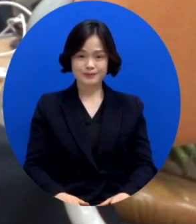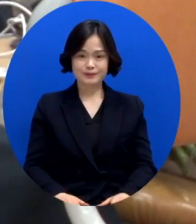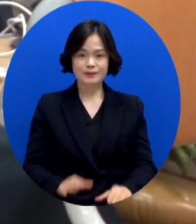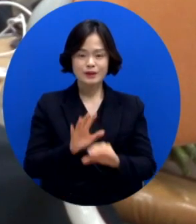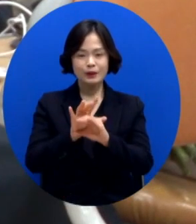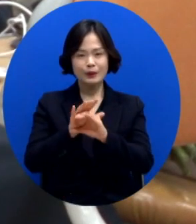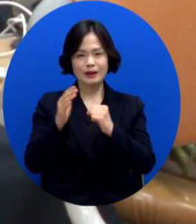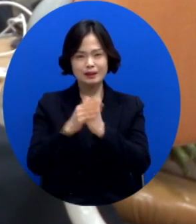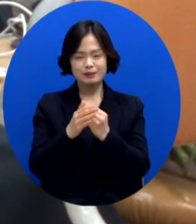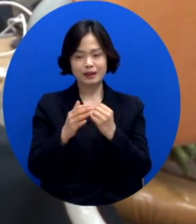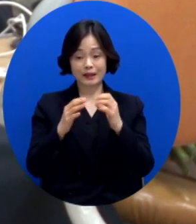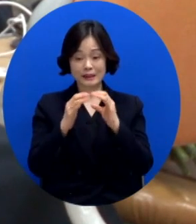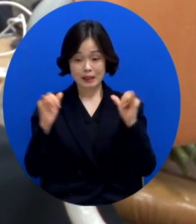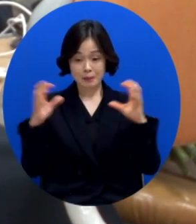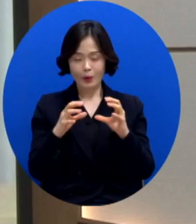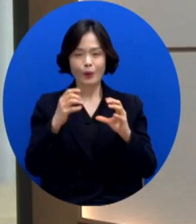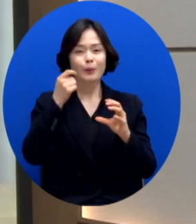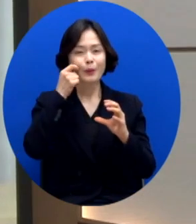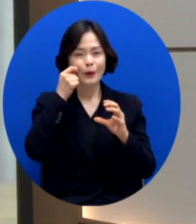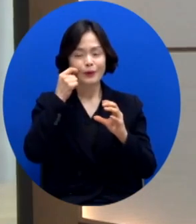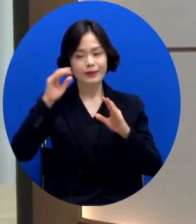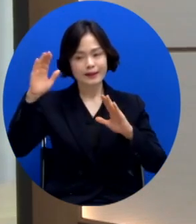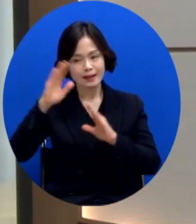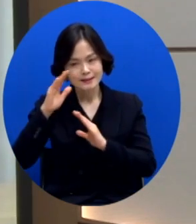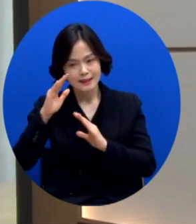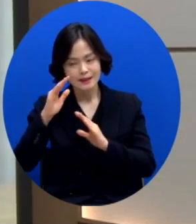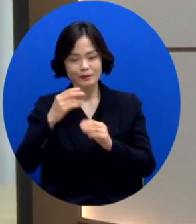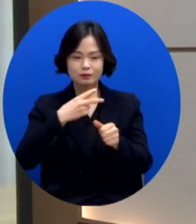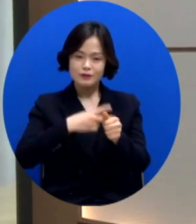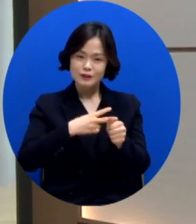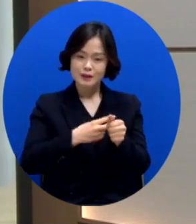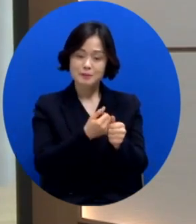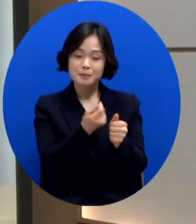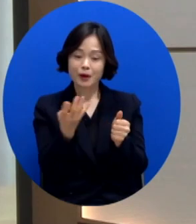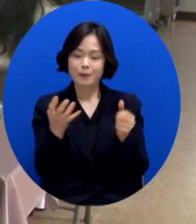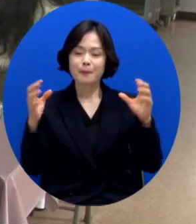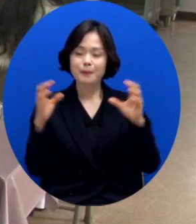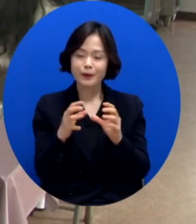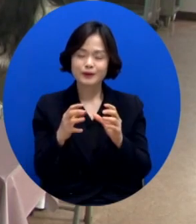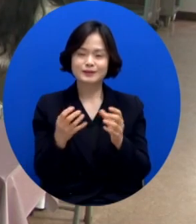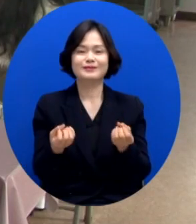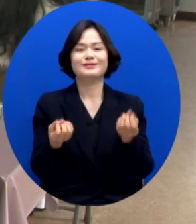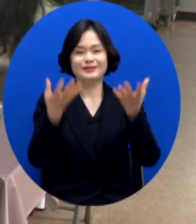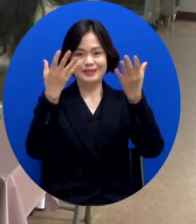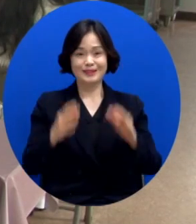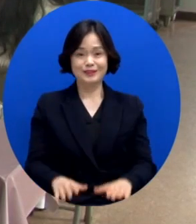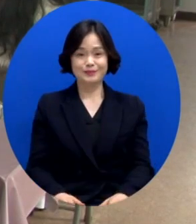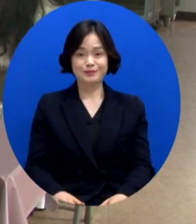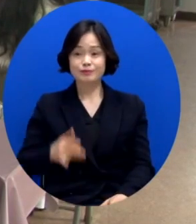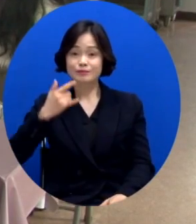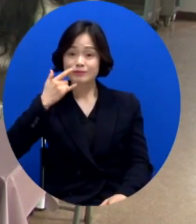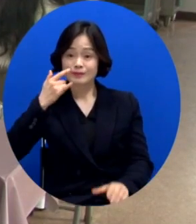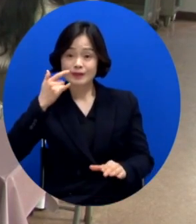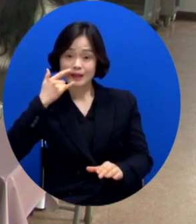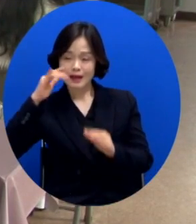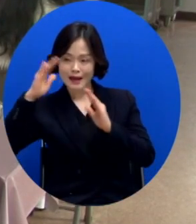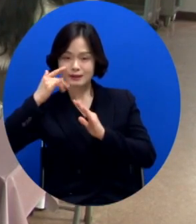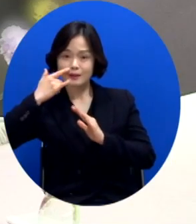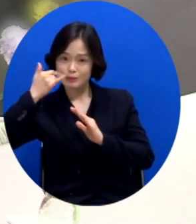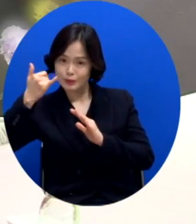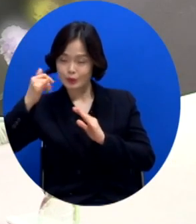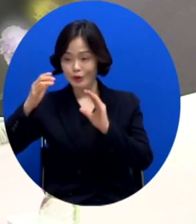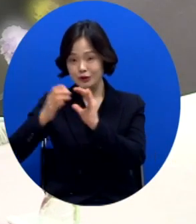자리를 함께했습니다. 코로나19로 집합 인원을 최소화한 것으로 학부모와 지인들은